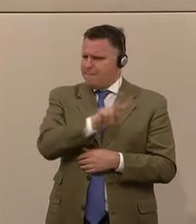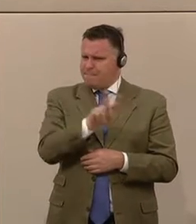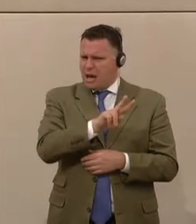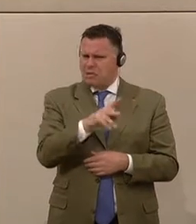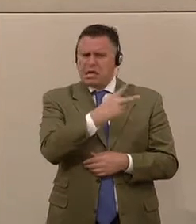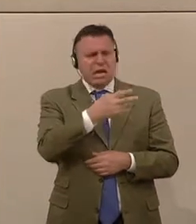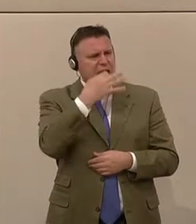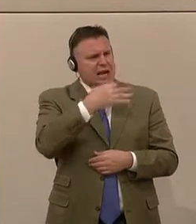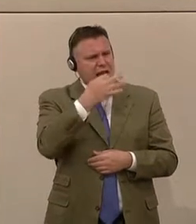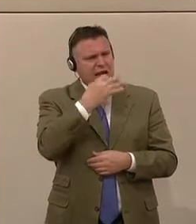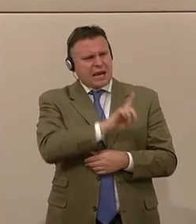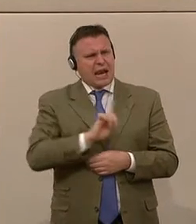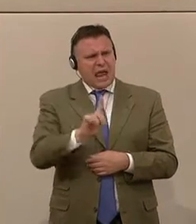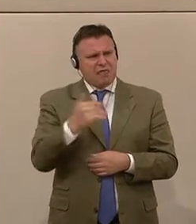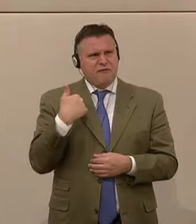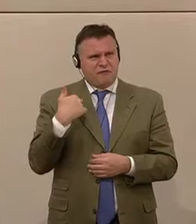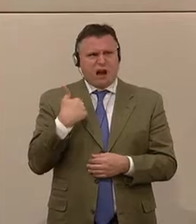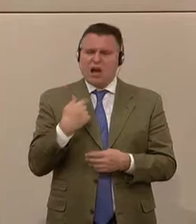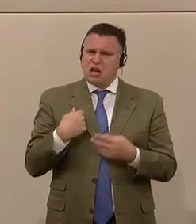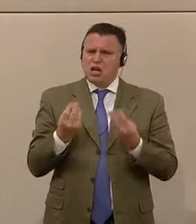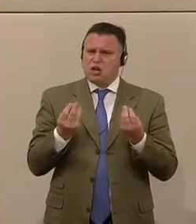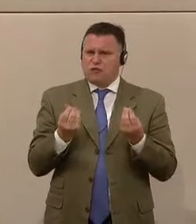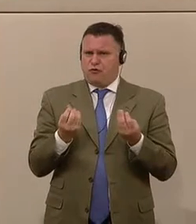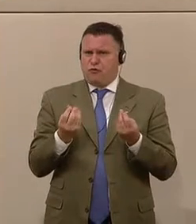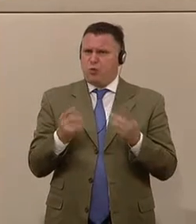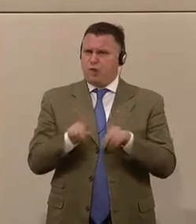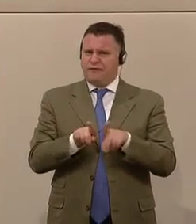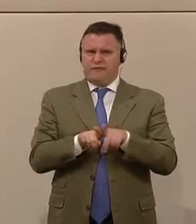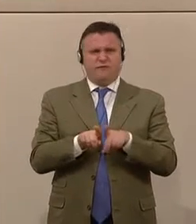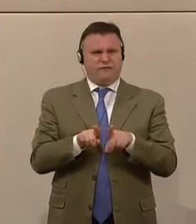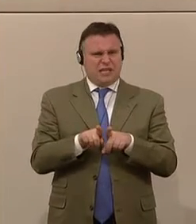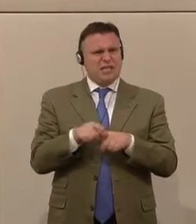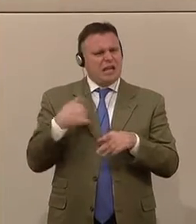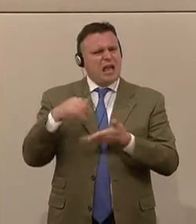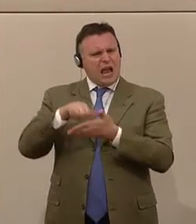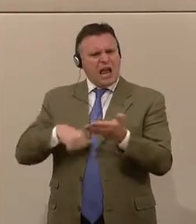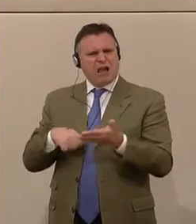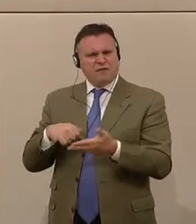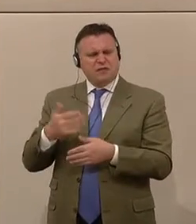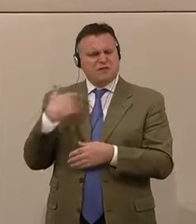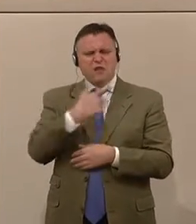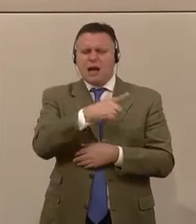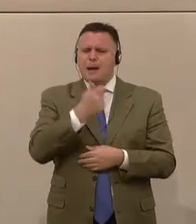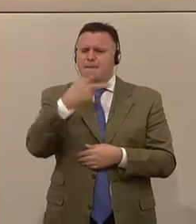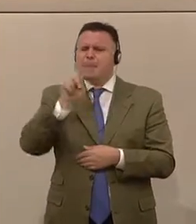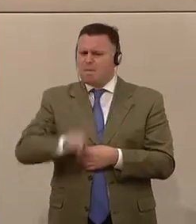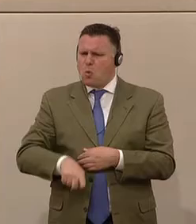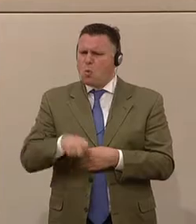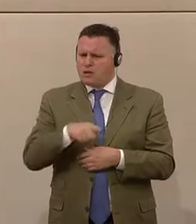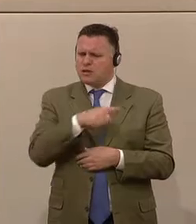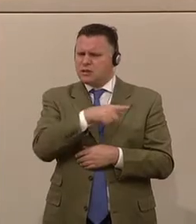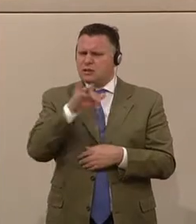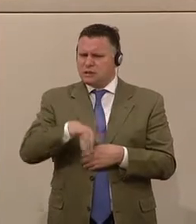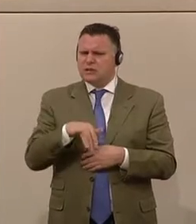Ihre Reden haben sich so angehört ein bisschen, und da komme ich zurück auf unseren Eingangsdisput, Herr Kern, vor einigen Monaten, zitieren